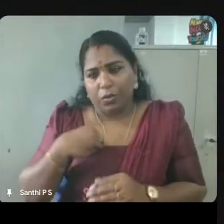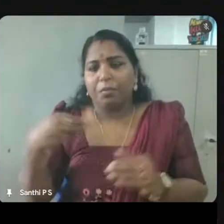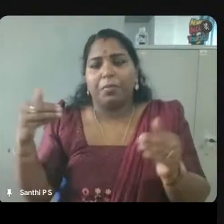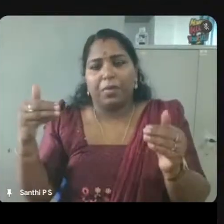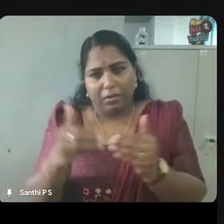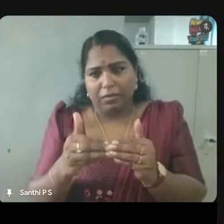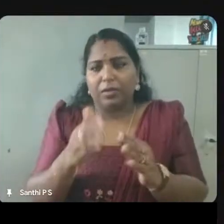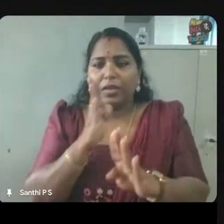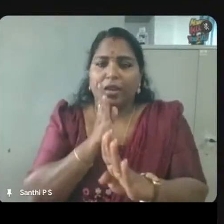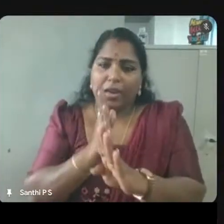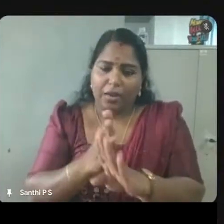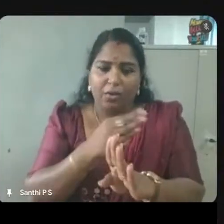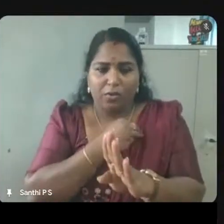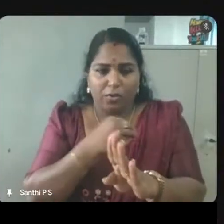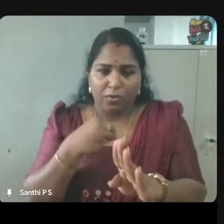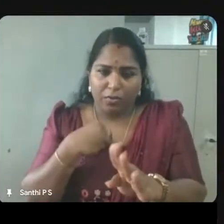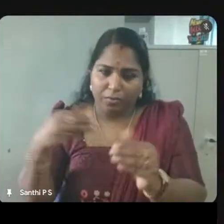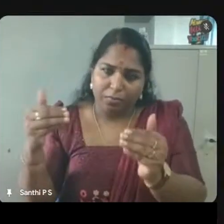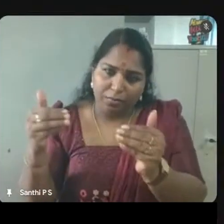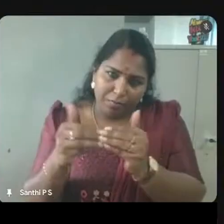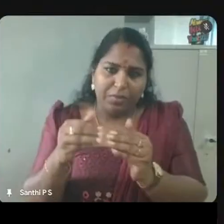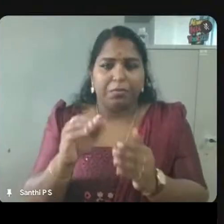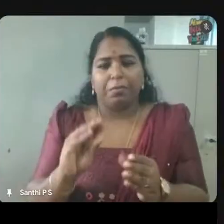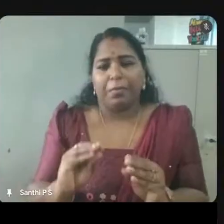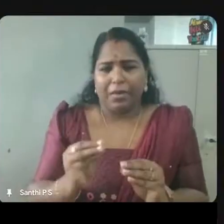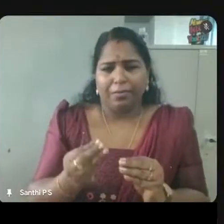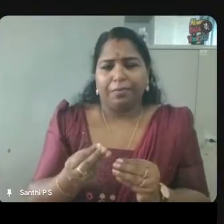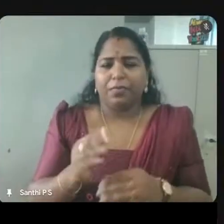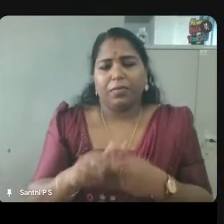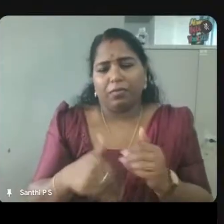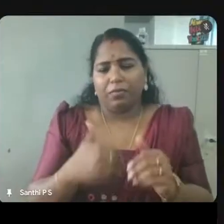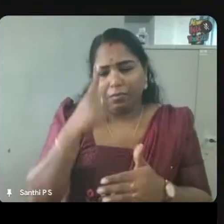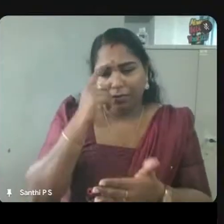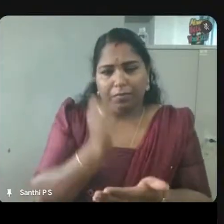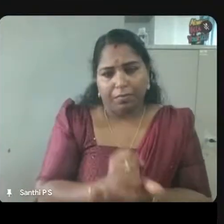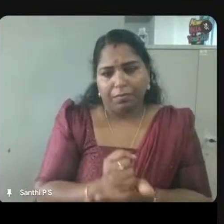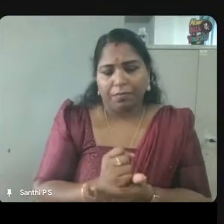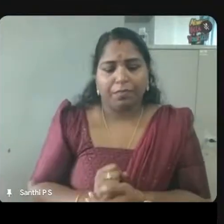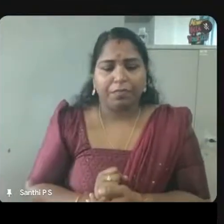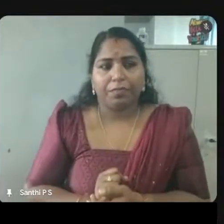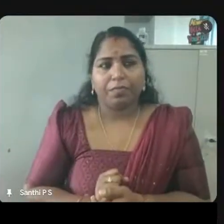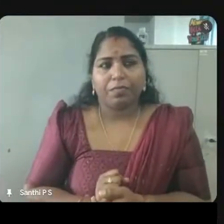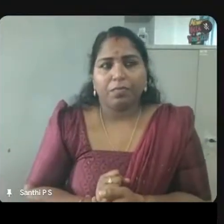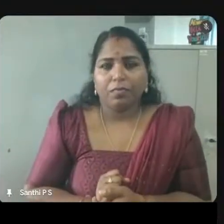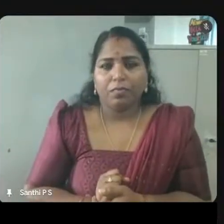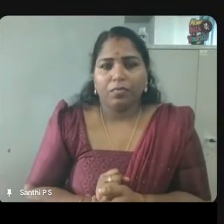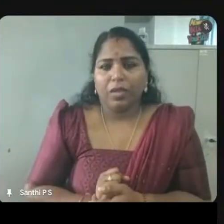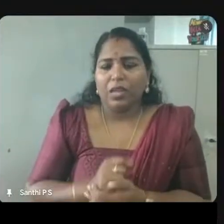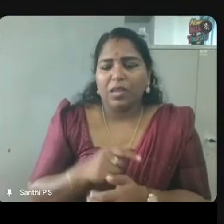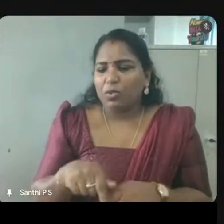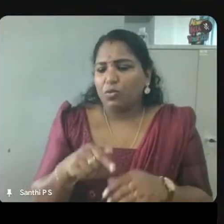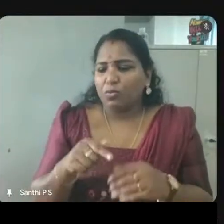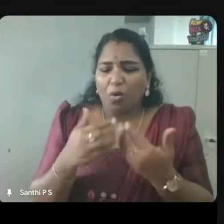ഒരു ഒഫ്തൽമോളജിസ്റ്റിനെ കാണിക്കുക, എന്നിട്ട് വേണം നമുക്ക് തീരുമാനിക്കാനായിട്ട്. അല്ലാതെ ഞാൻ ഓഫ് ഹാൻഡ് ആയിട്ട് ഒരു അഭിപ്രായം പറയുന്നത്